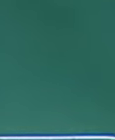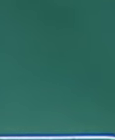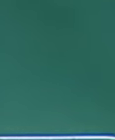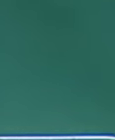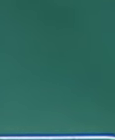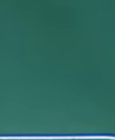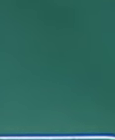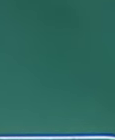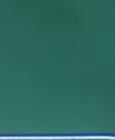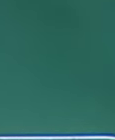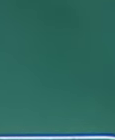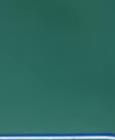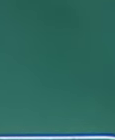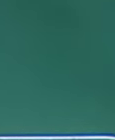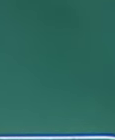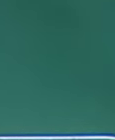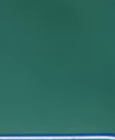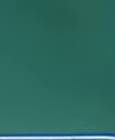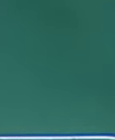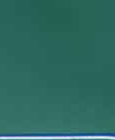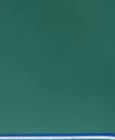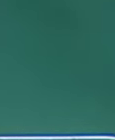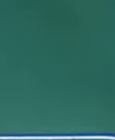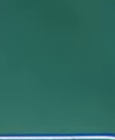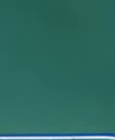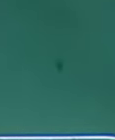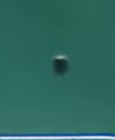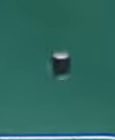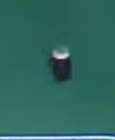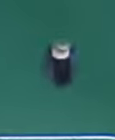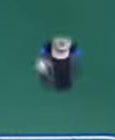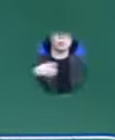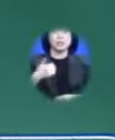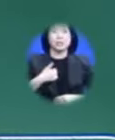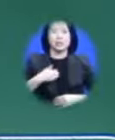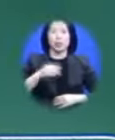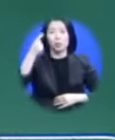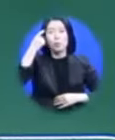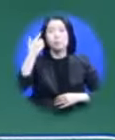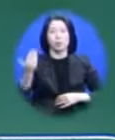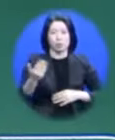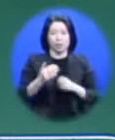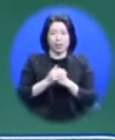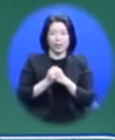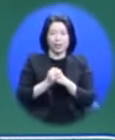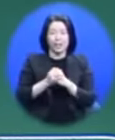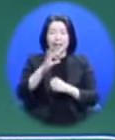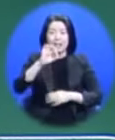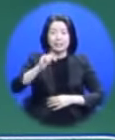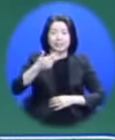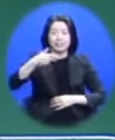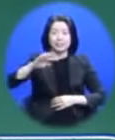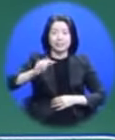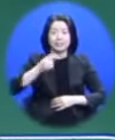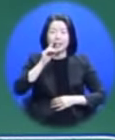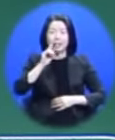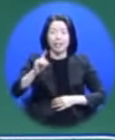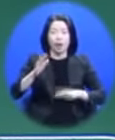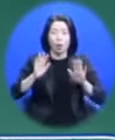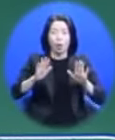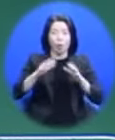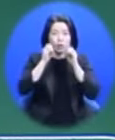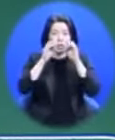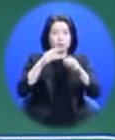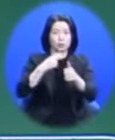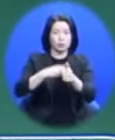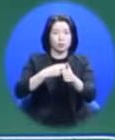것 같습니다. 주일날 저희 아들이 교회 갔다 집에 오면 제가 꼭 묻습니다. 은찬아, 오늘 전도사님이